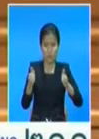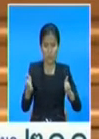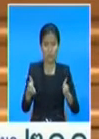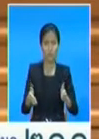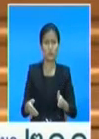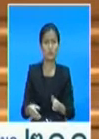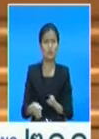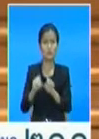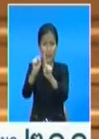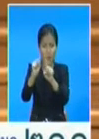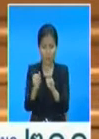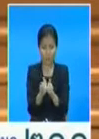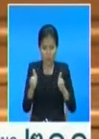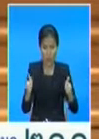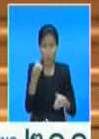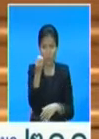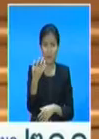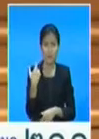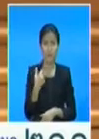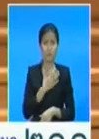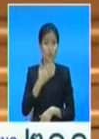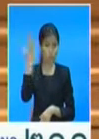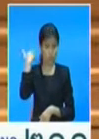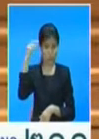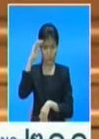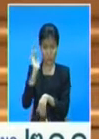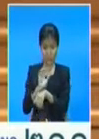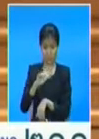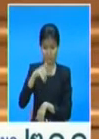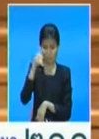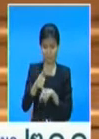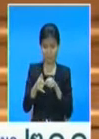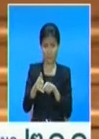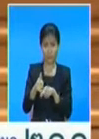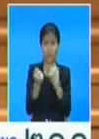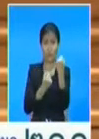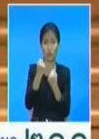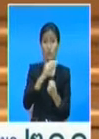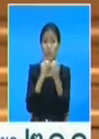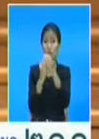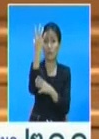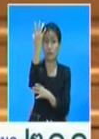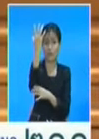วัสดิ์จราจรที่นั่นผมเข้าเวรสอบสวนครับรถคันหนึ่งปีนเกาะไปชนต้นมะขาม